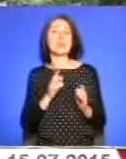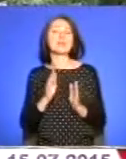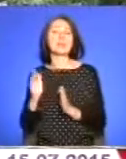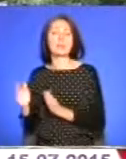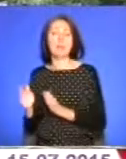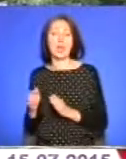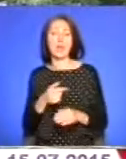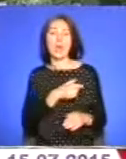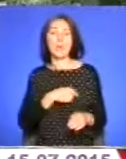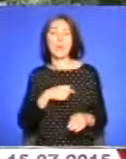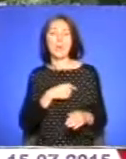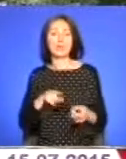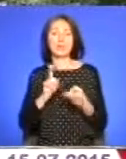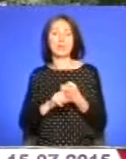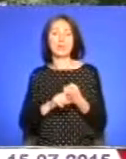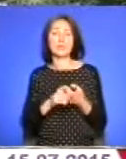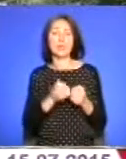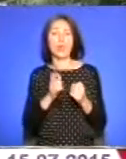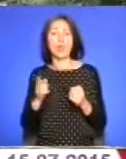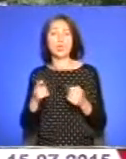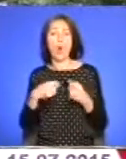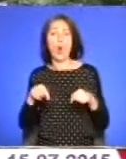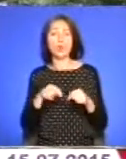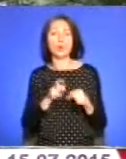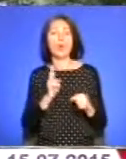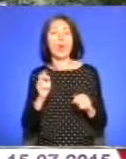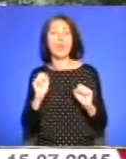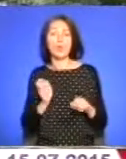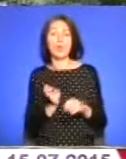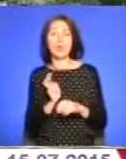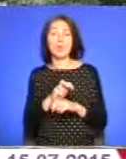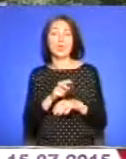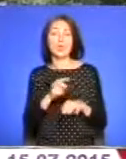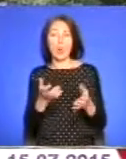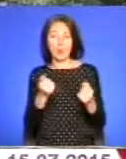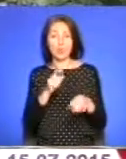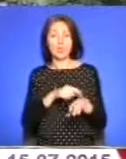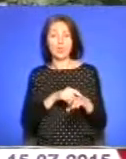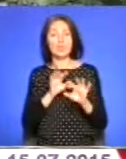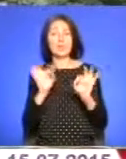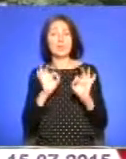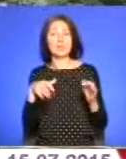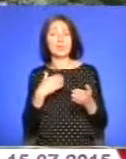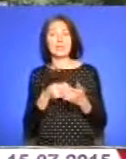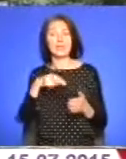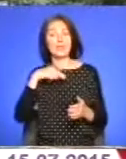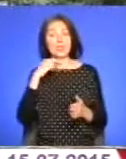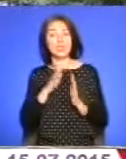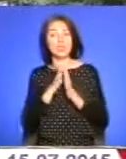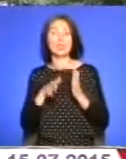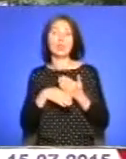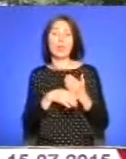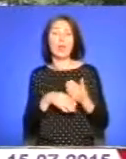депутата, прикріпленого до кожного округу, до якого можна буде прийти в прийомні години і висказати свої якісь зауваження, попросити його допомоги або тому